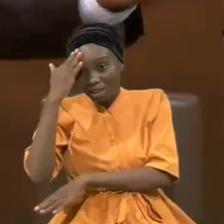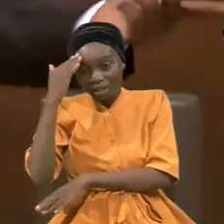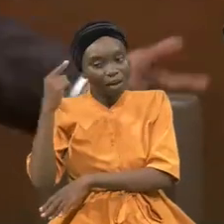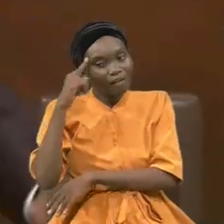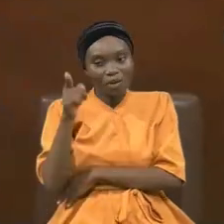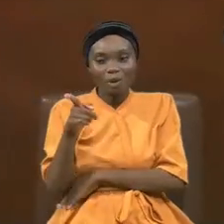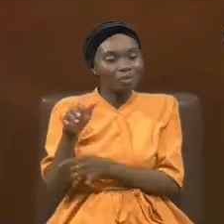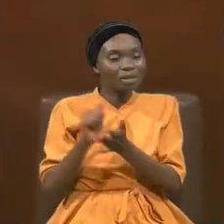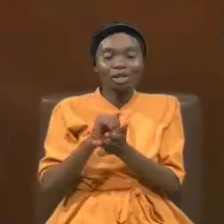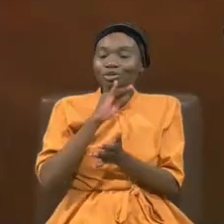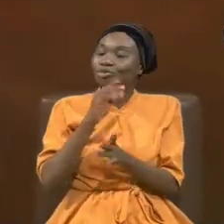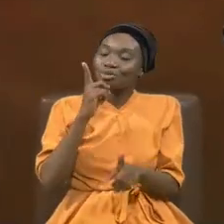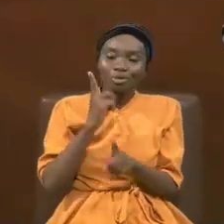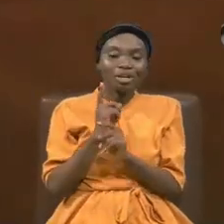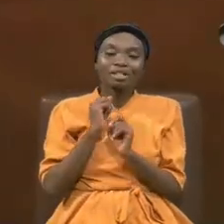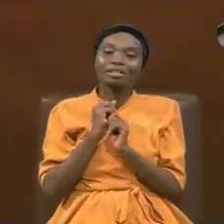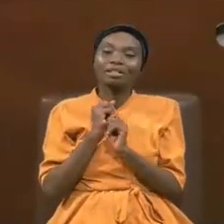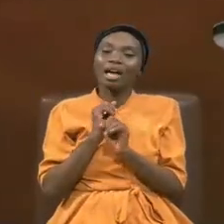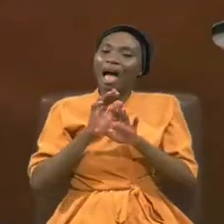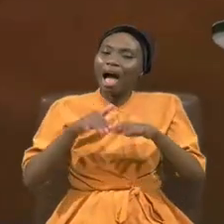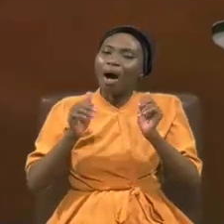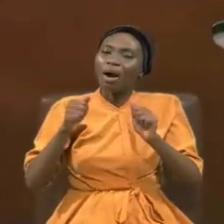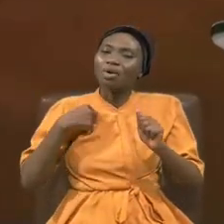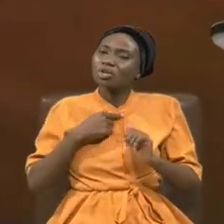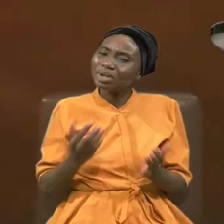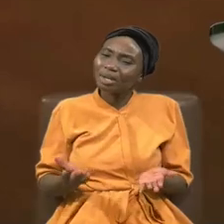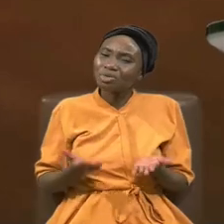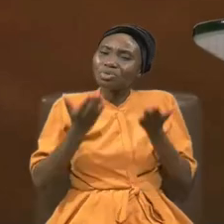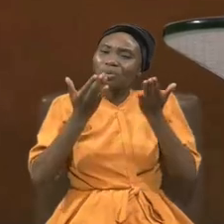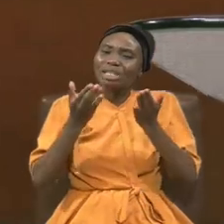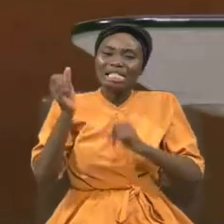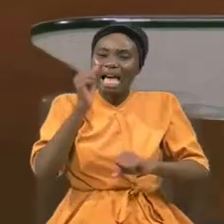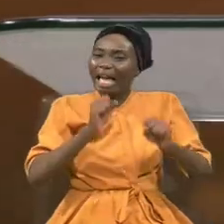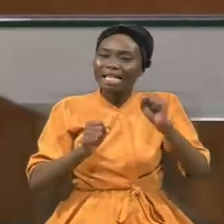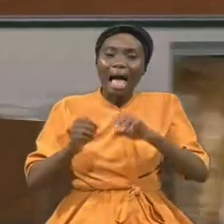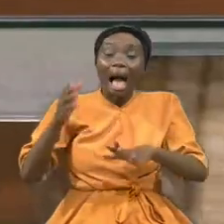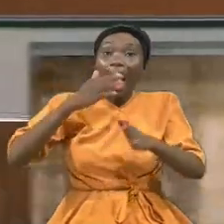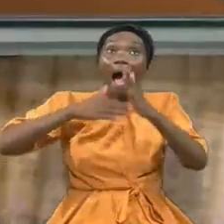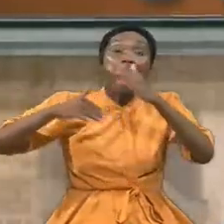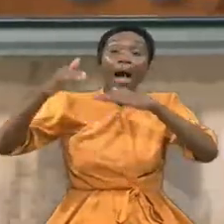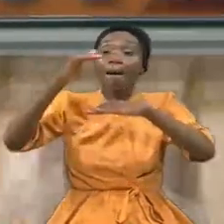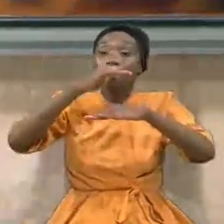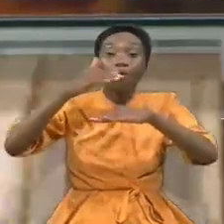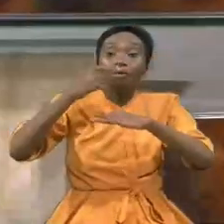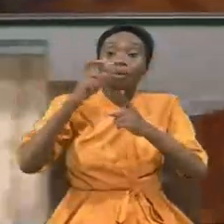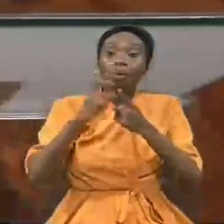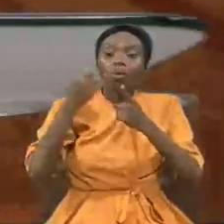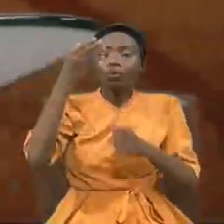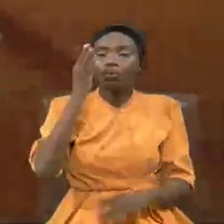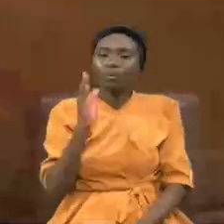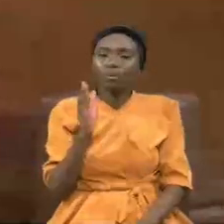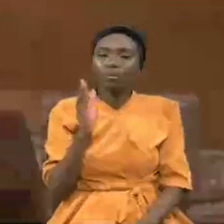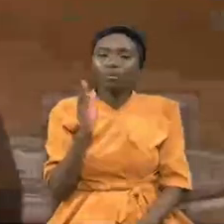scientifiques pour lui. Ce n'est pas bon. Comment nous allons exalter la science au-delà de la parole de Dieu?